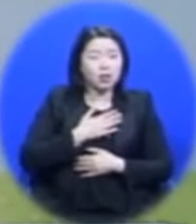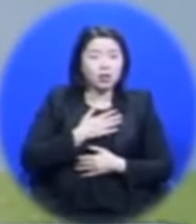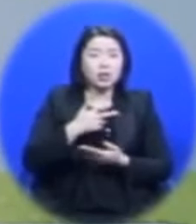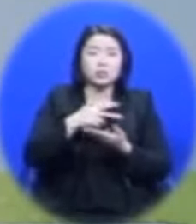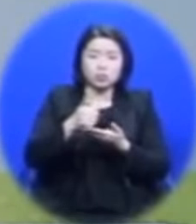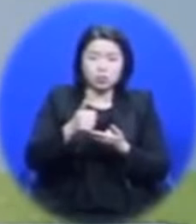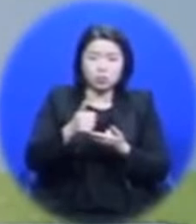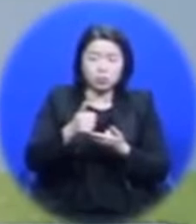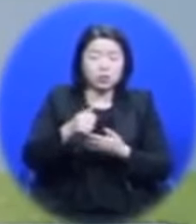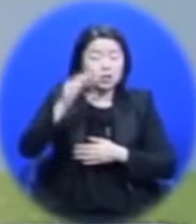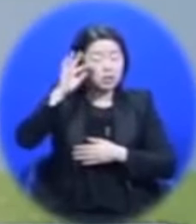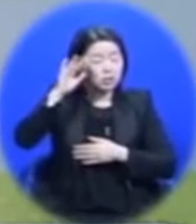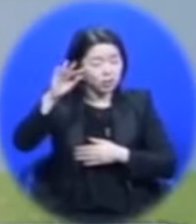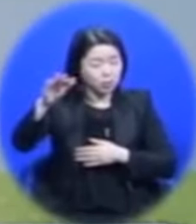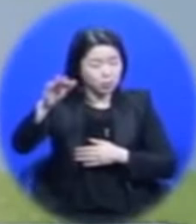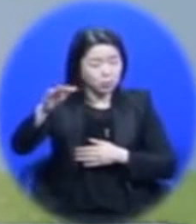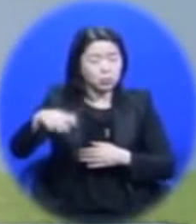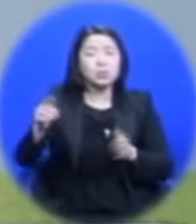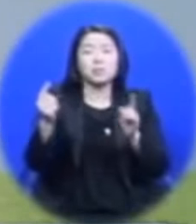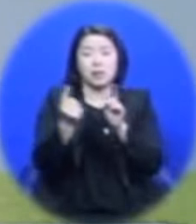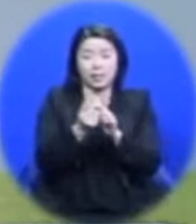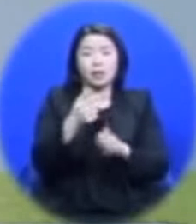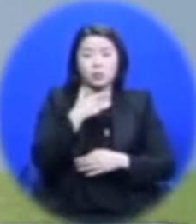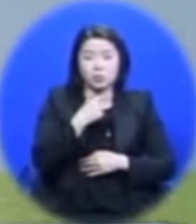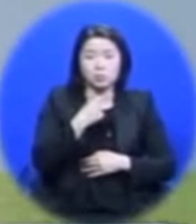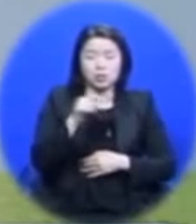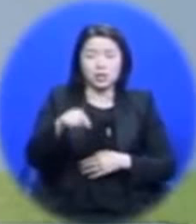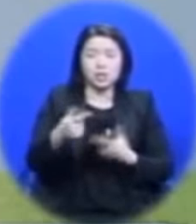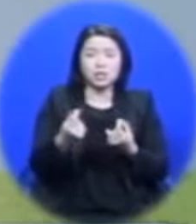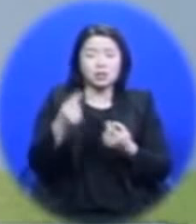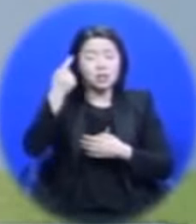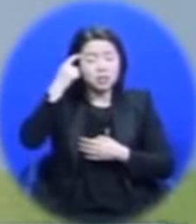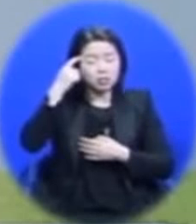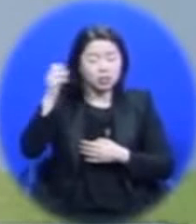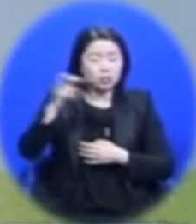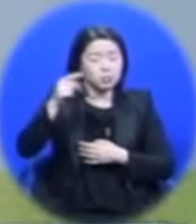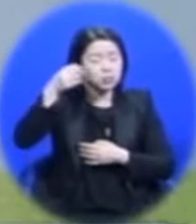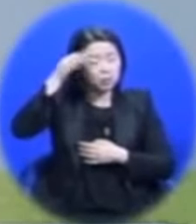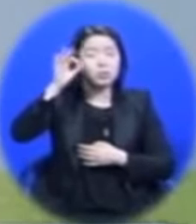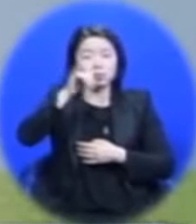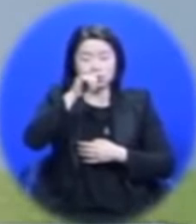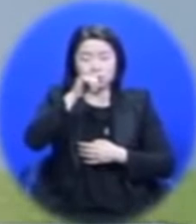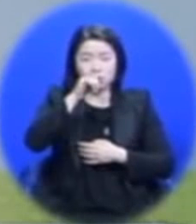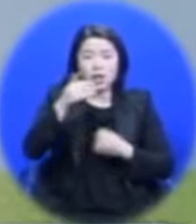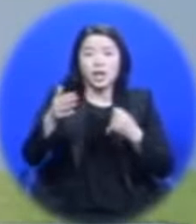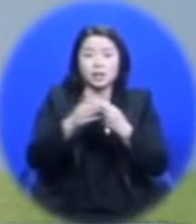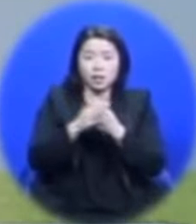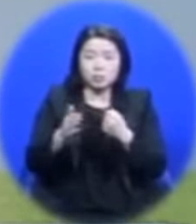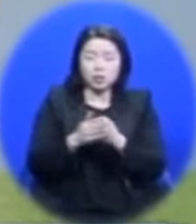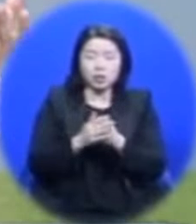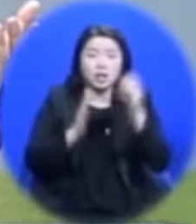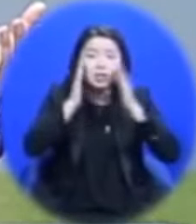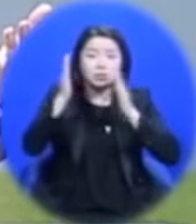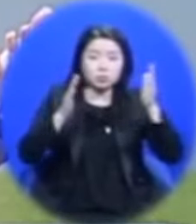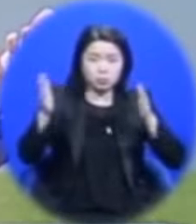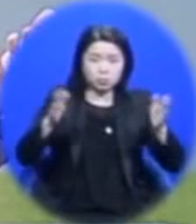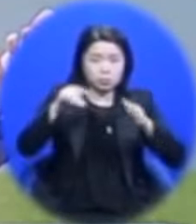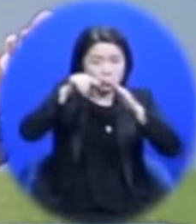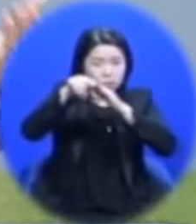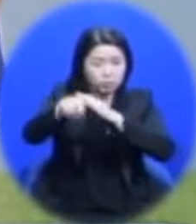좀 사모함으로 만나고 싶다. 이런 생각이 갑자기 들었어요. 그래서 숲속으로